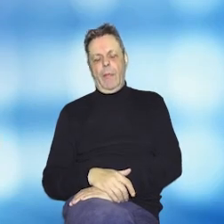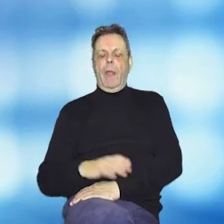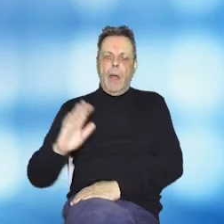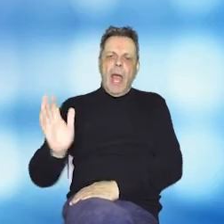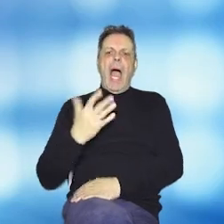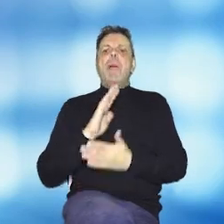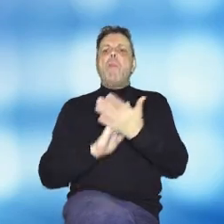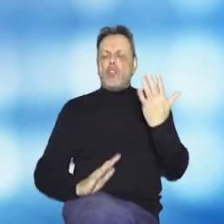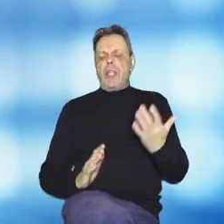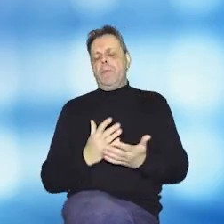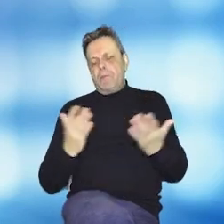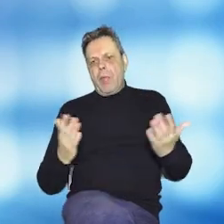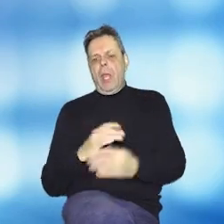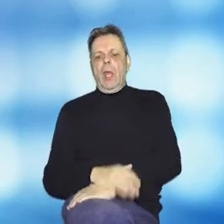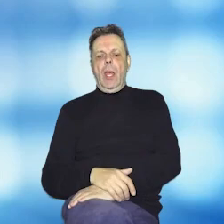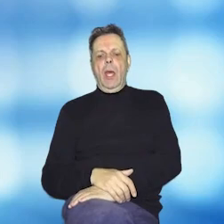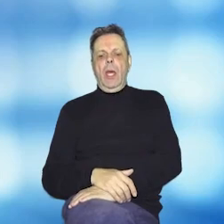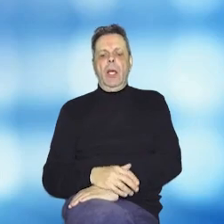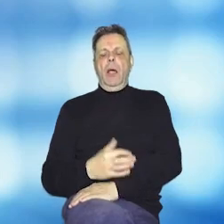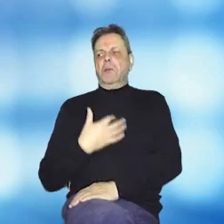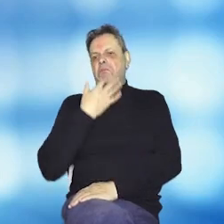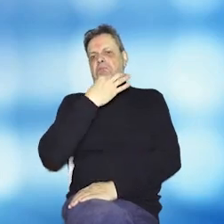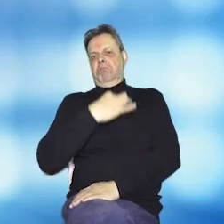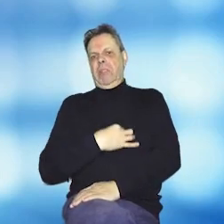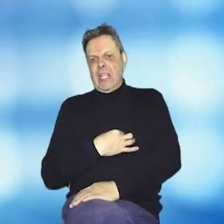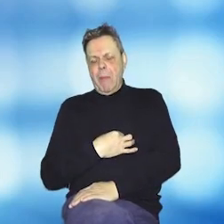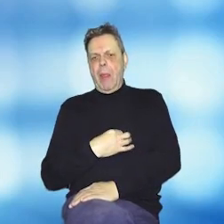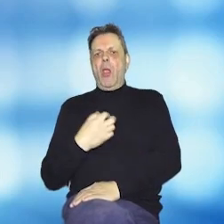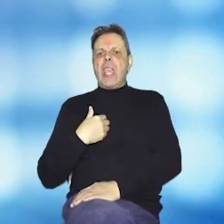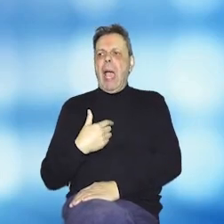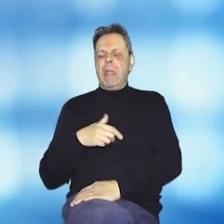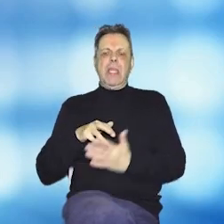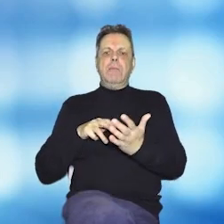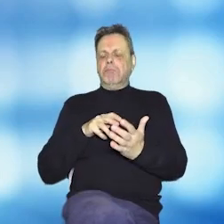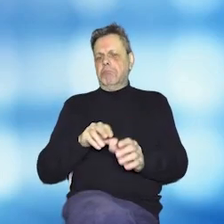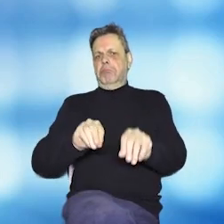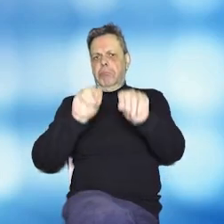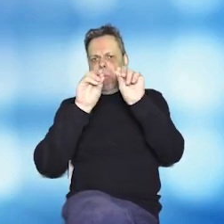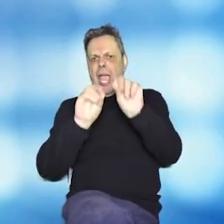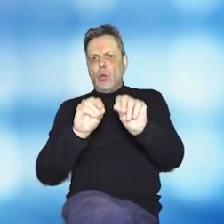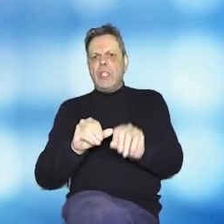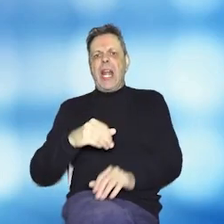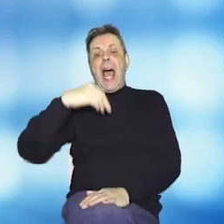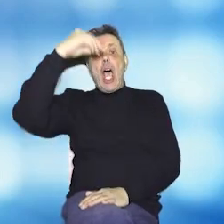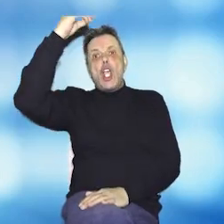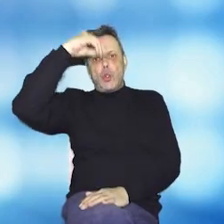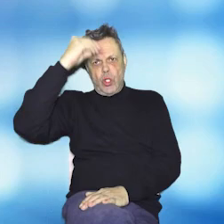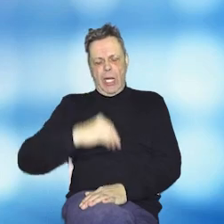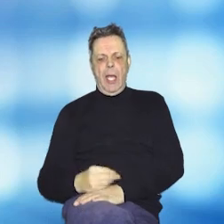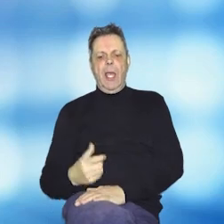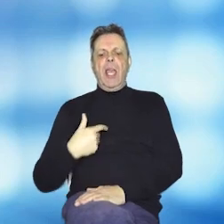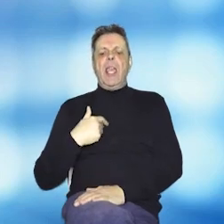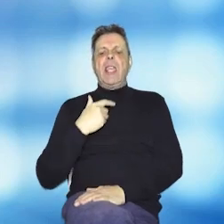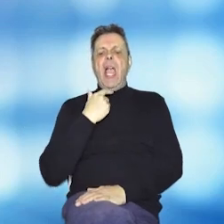Hajmo krenut od nekud. Da se mene pita, krenula bi u edukaciju i samih stručnjaka. Naime,